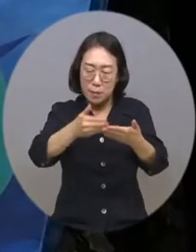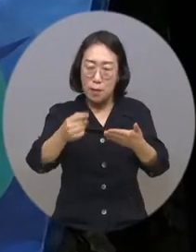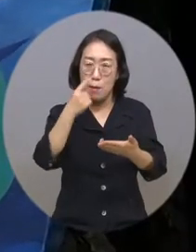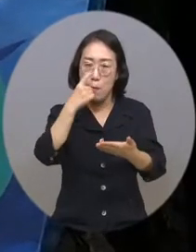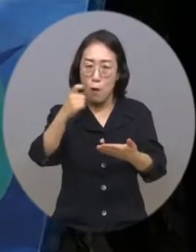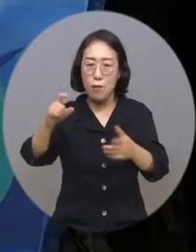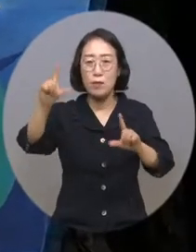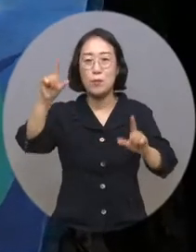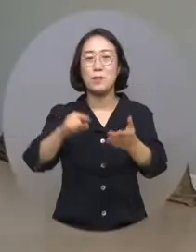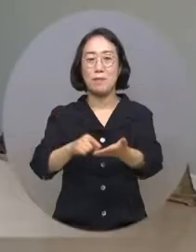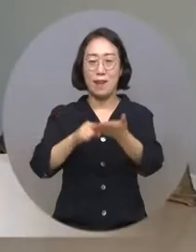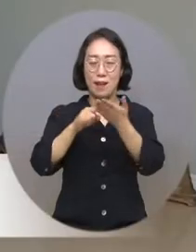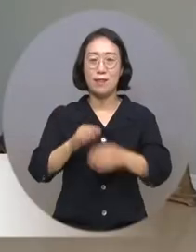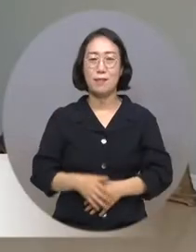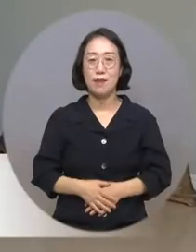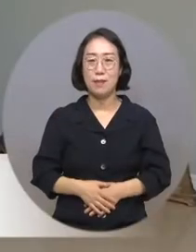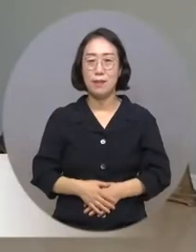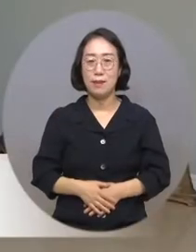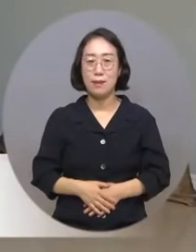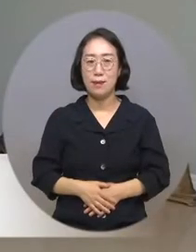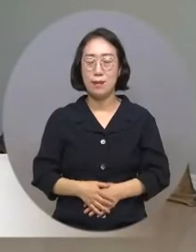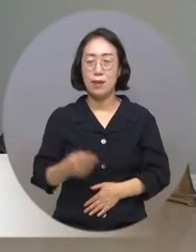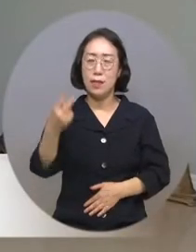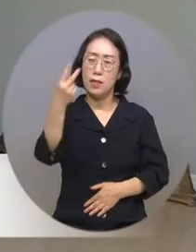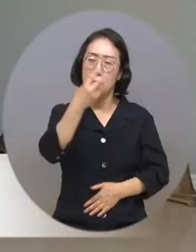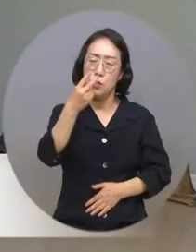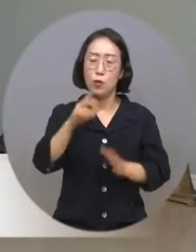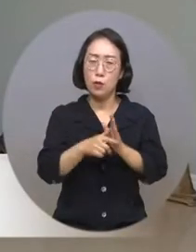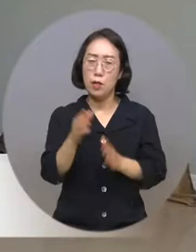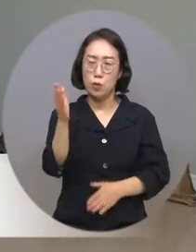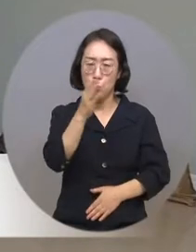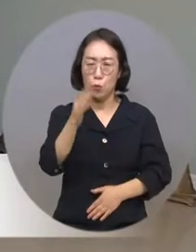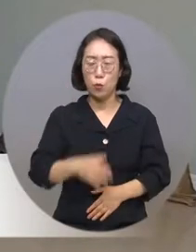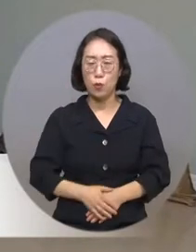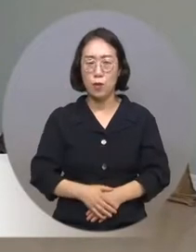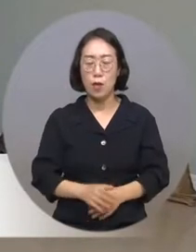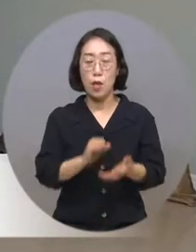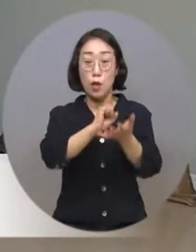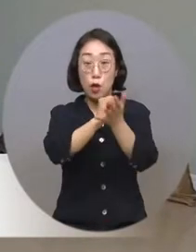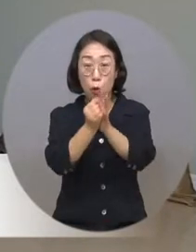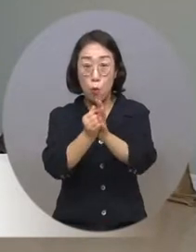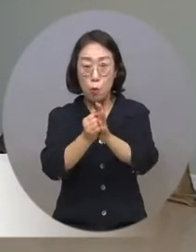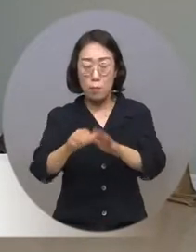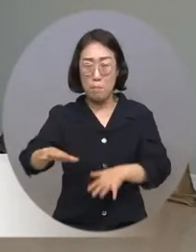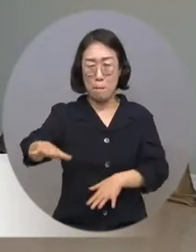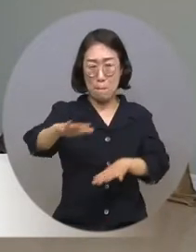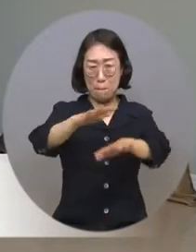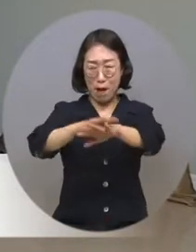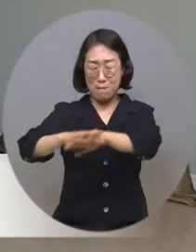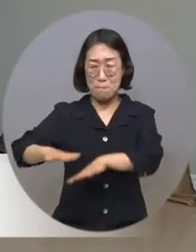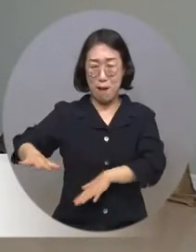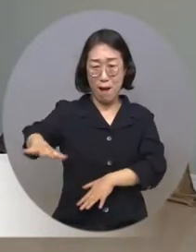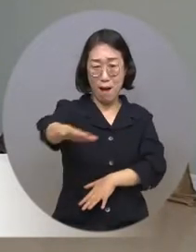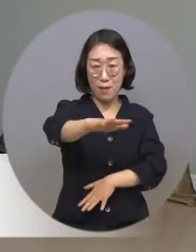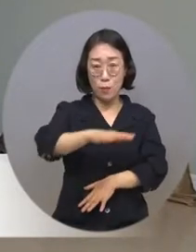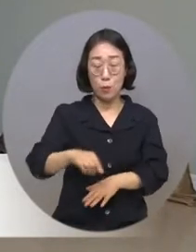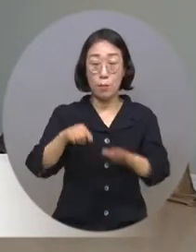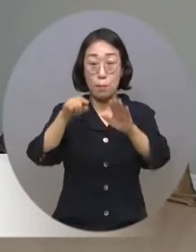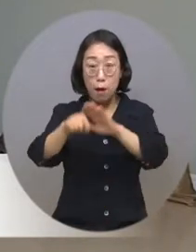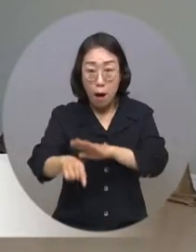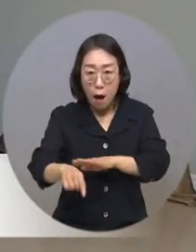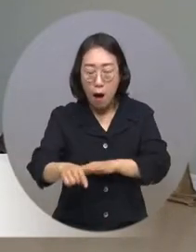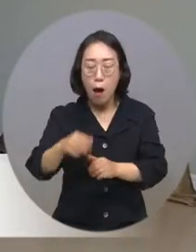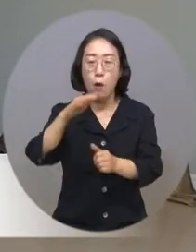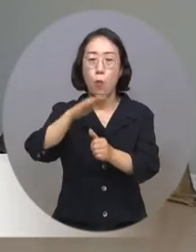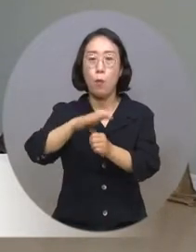더했습니다. 그래서 2000년 초반에 연꽃 군락지 연밭을 가고 그때 마음에 다시